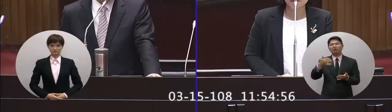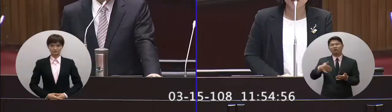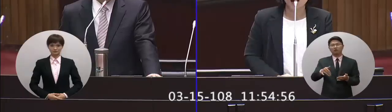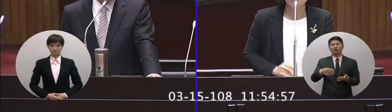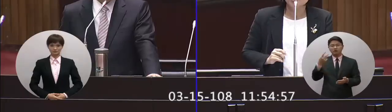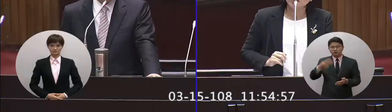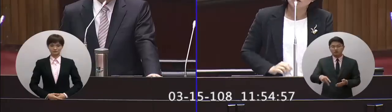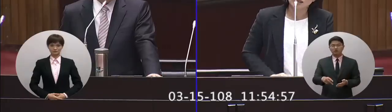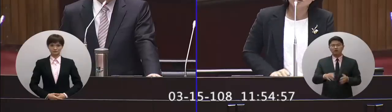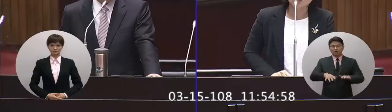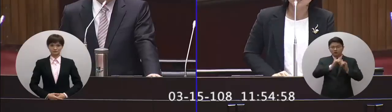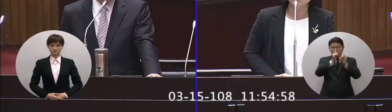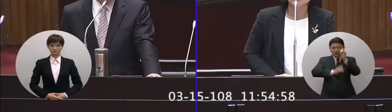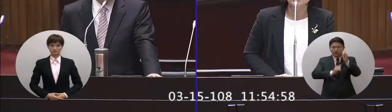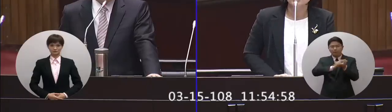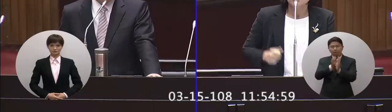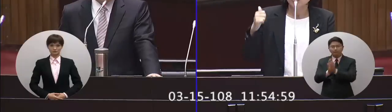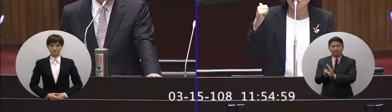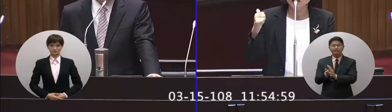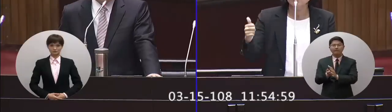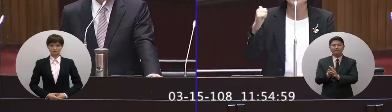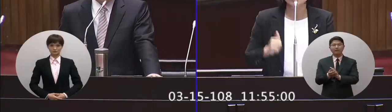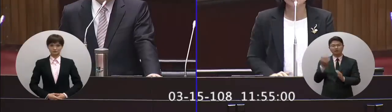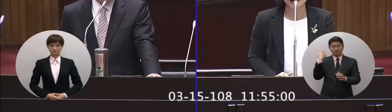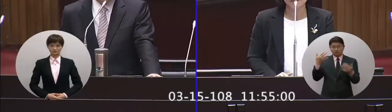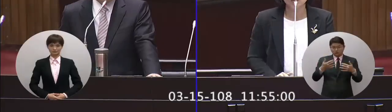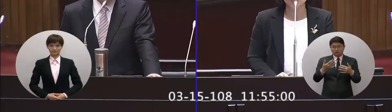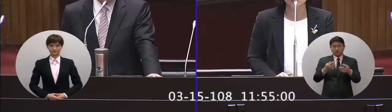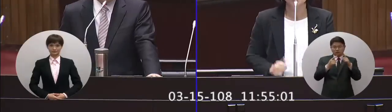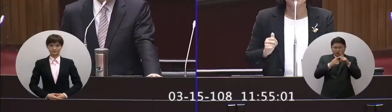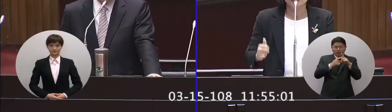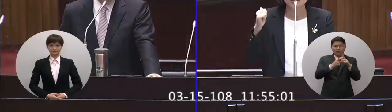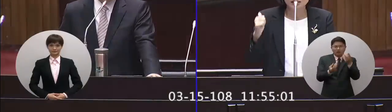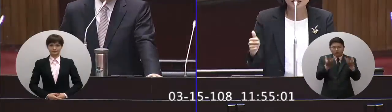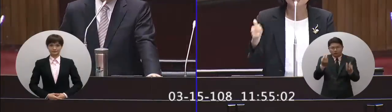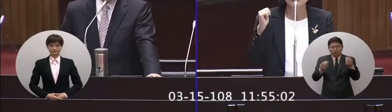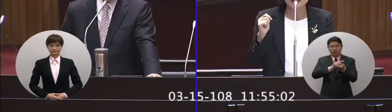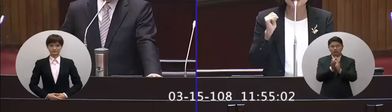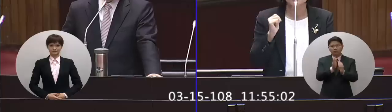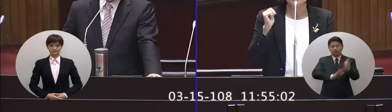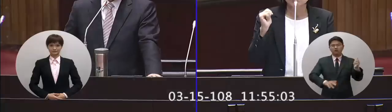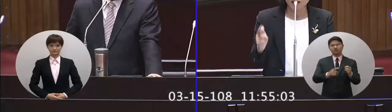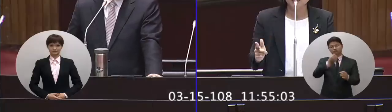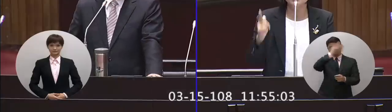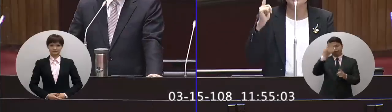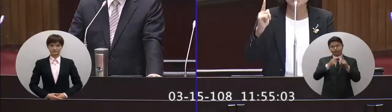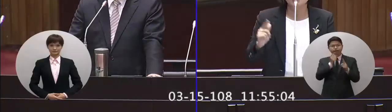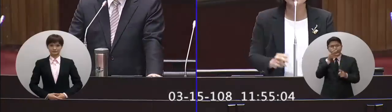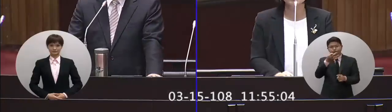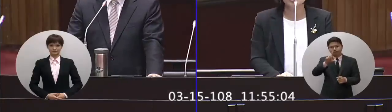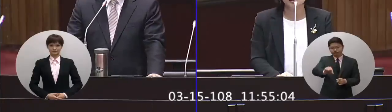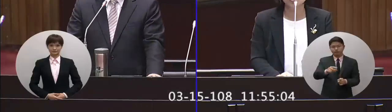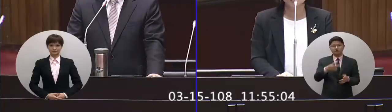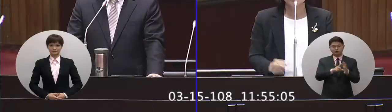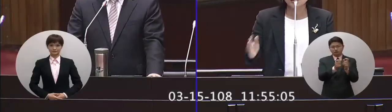因为时代变化，所以有更多的问题，从人口结构的改变种种，导致青年低薪，导致